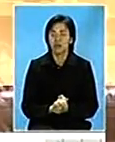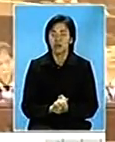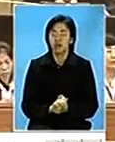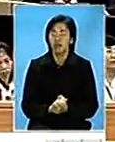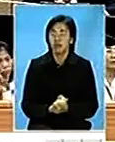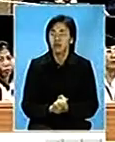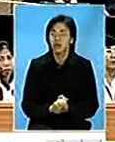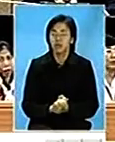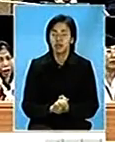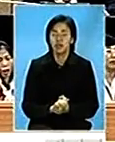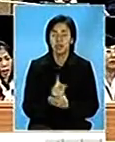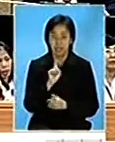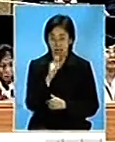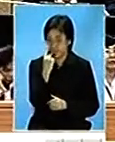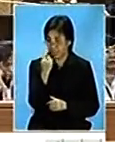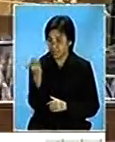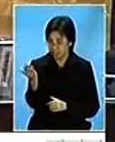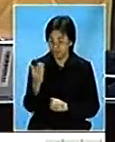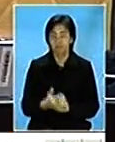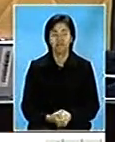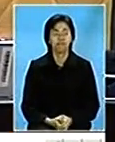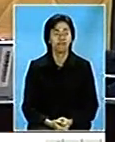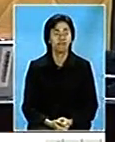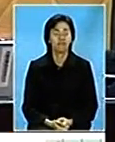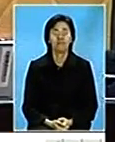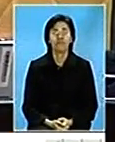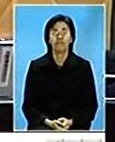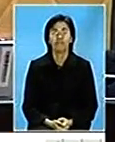ครับอีกหนึ่งคำถามเชิญครับ